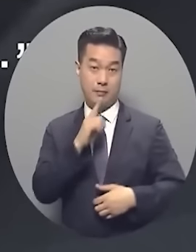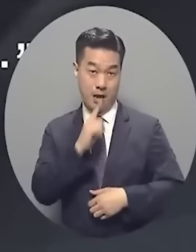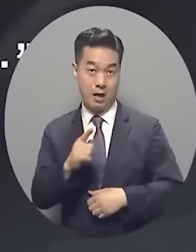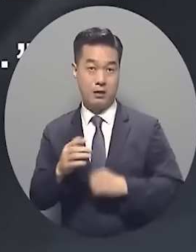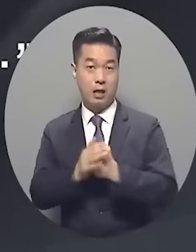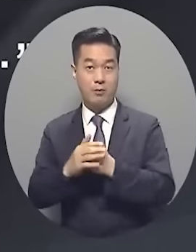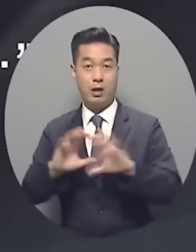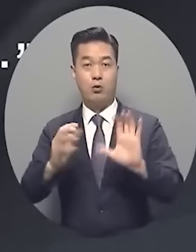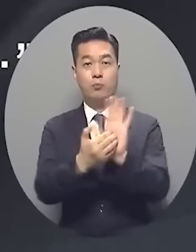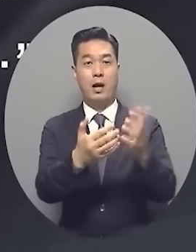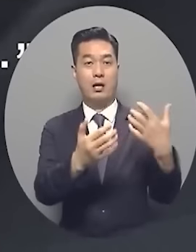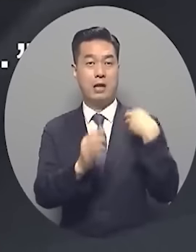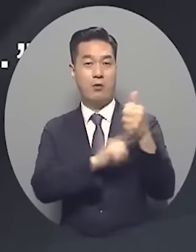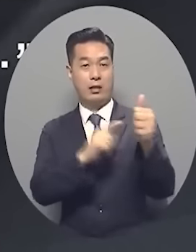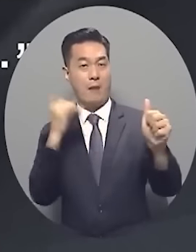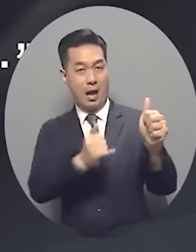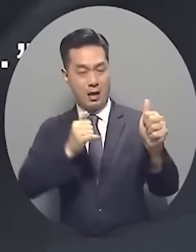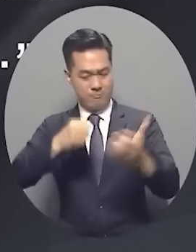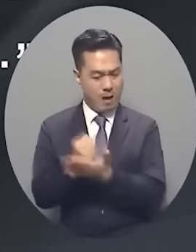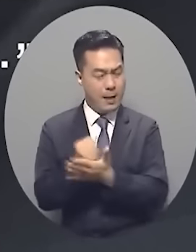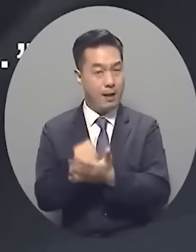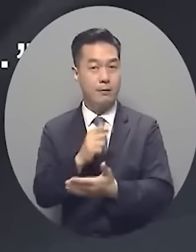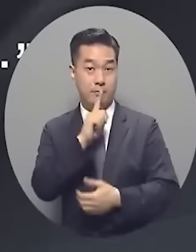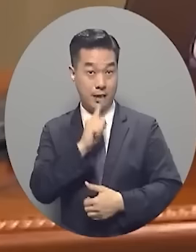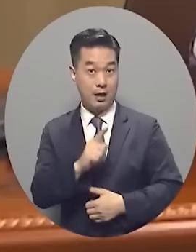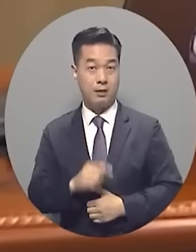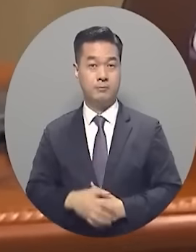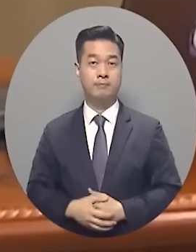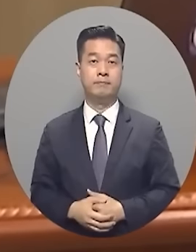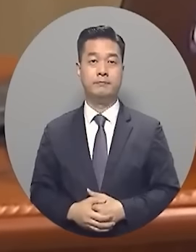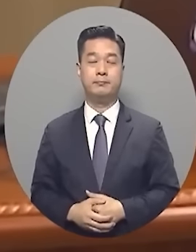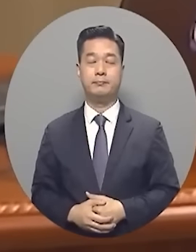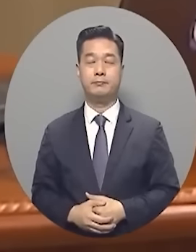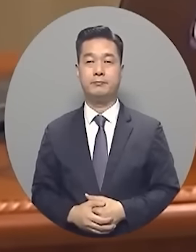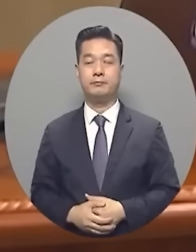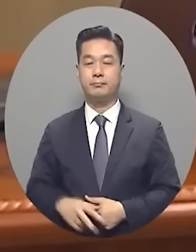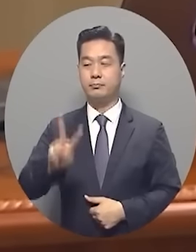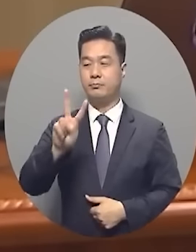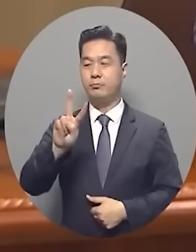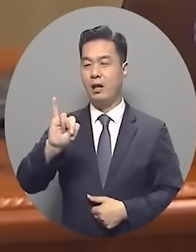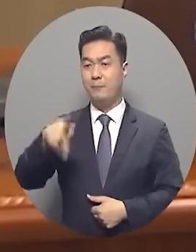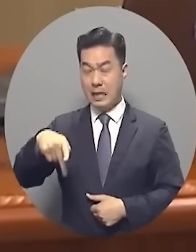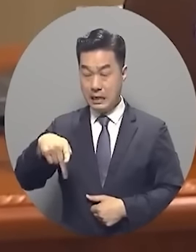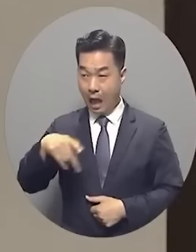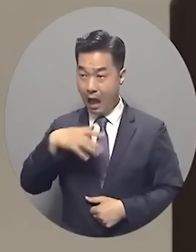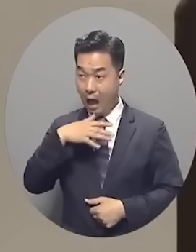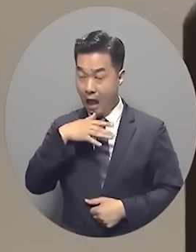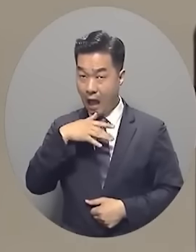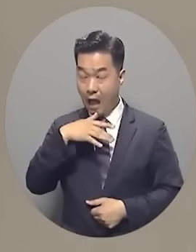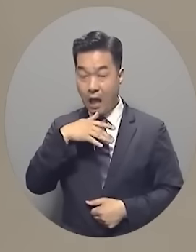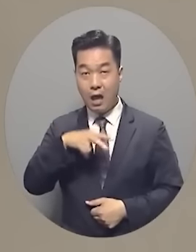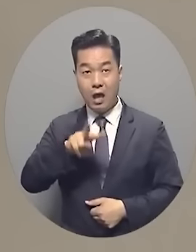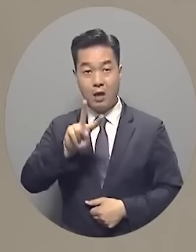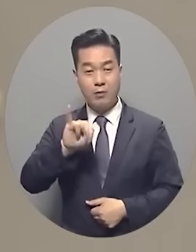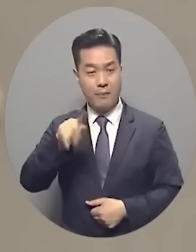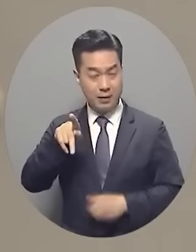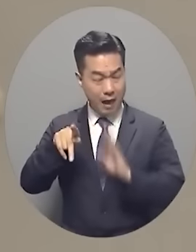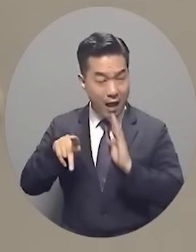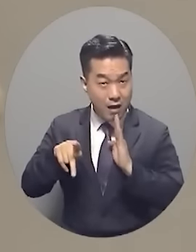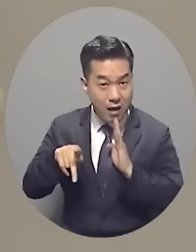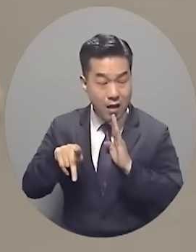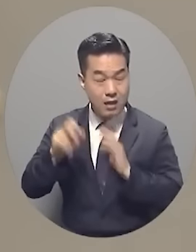연락해야 되고 막 꽝꽝꽝꽝 했다고 하길래. VIP란 말에 깜짝 놀란 박 대령이 VIP가 맞는지